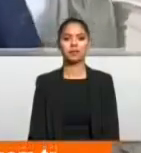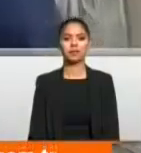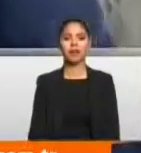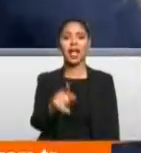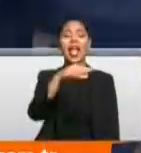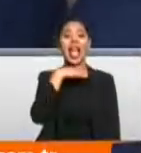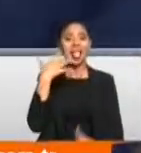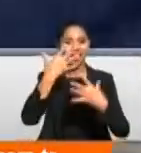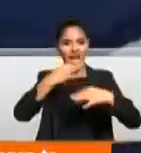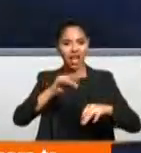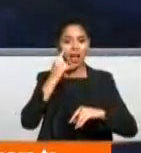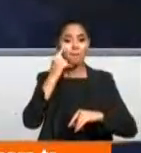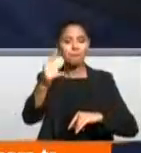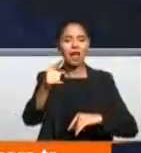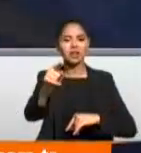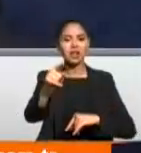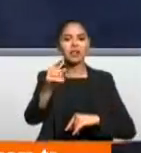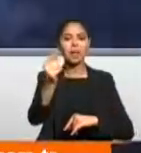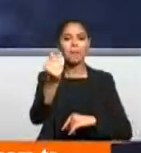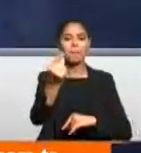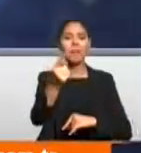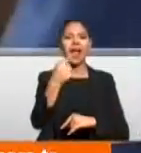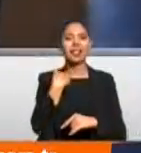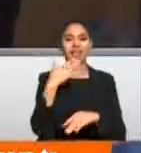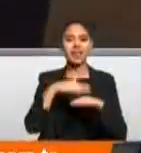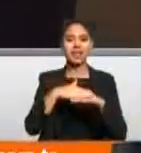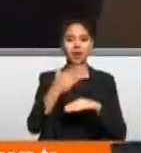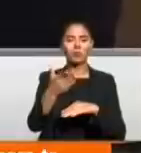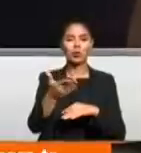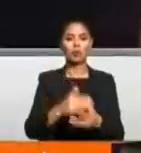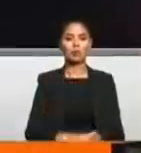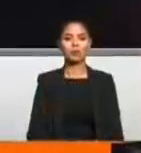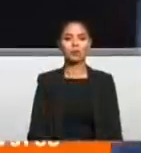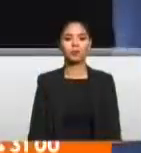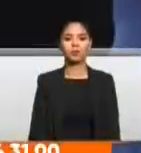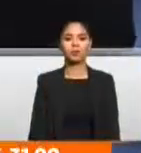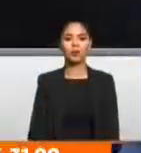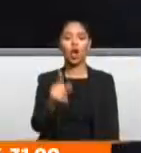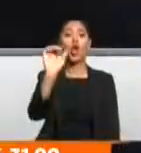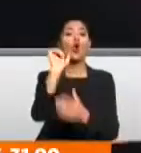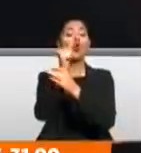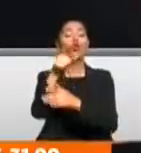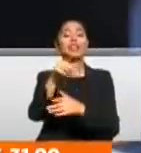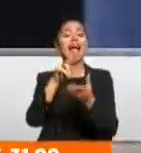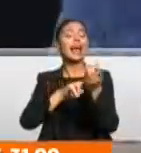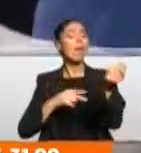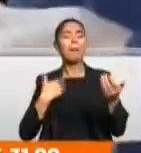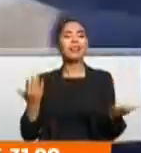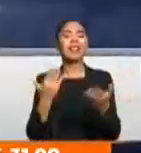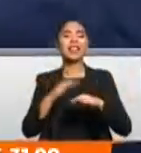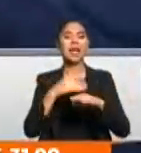Etimiz hazır. Şimdi göstereceğim. Belki biraz utandıracağım kendisini ama işte erkek işi usta kebap nasıl yapılır onu göstereceğim